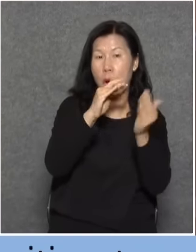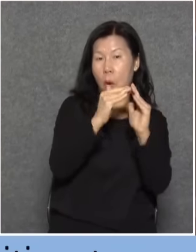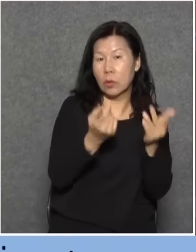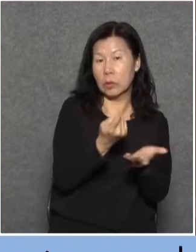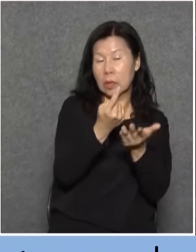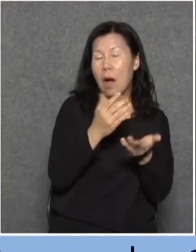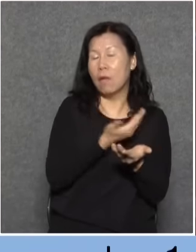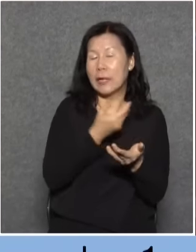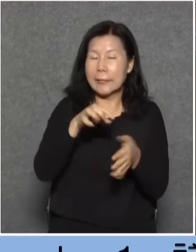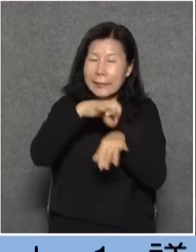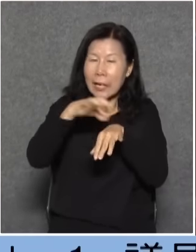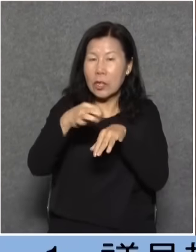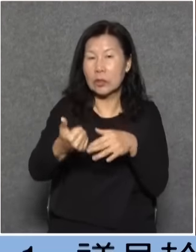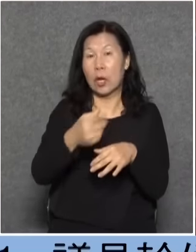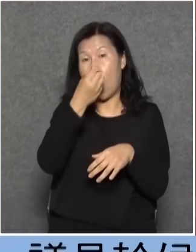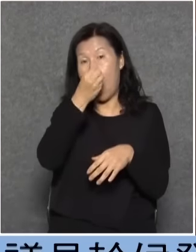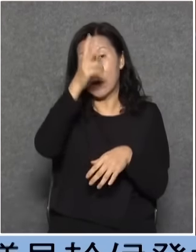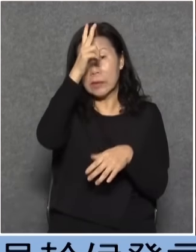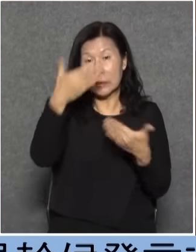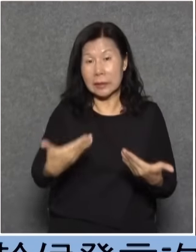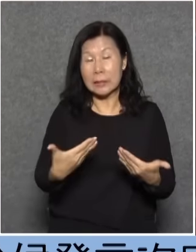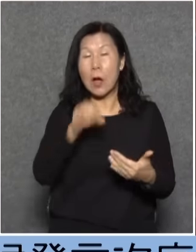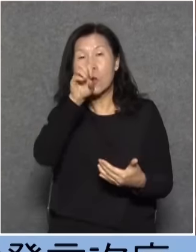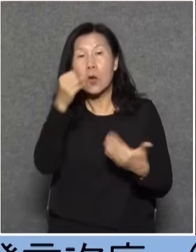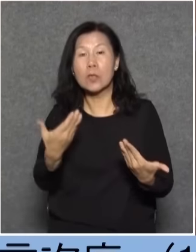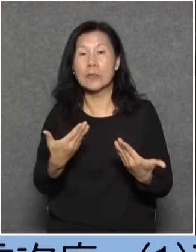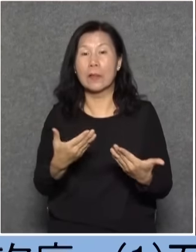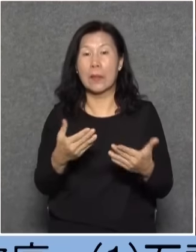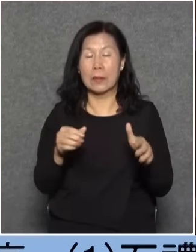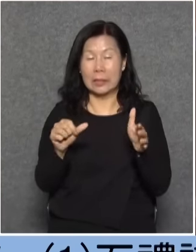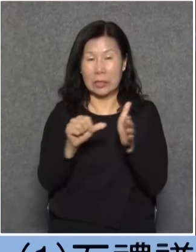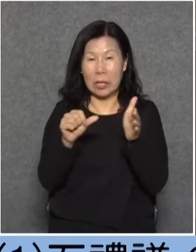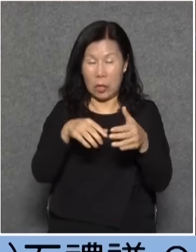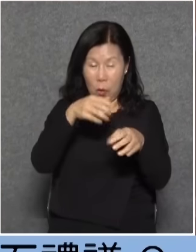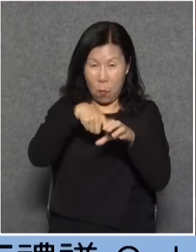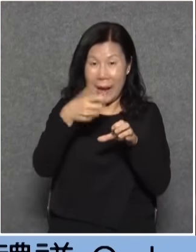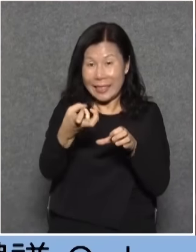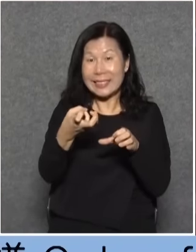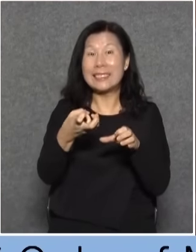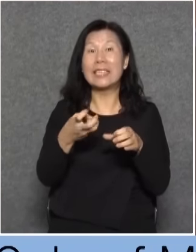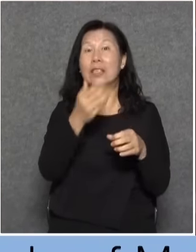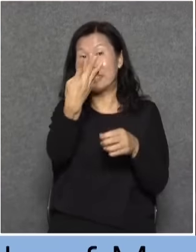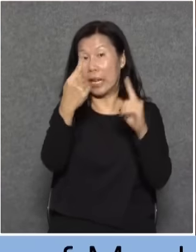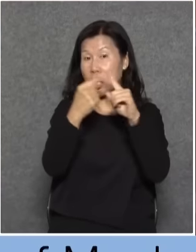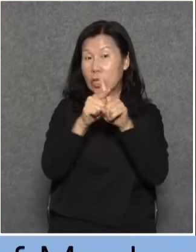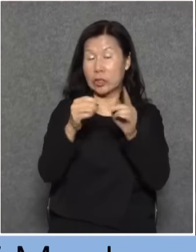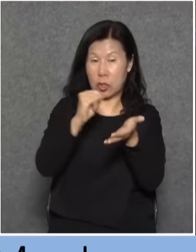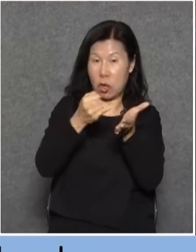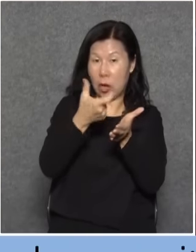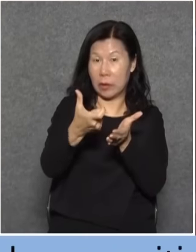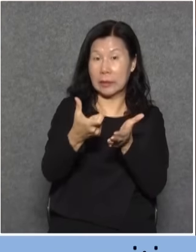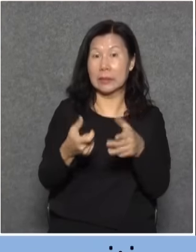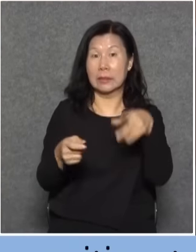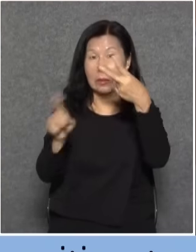糊口。特区政府今天高调推出低收入在职家庭津贴，四人家庭最多都是可以拿